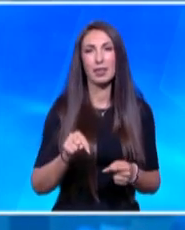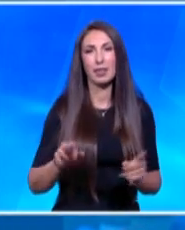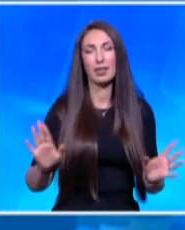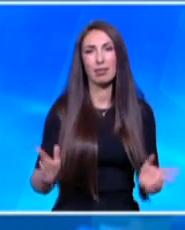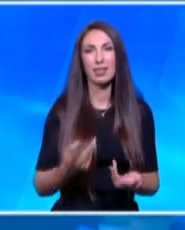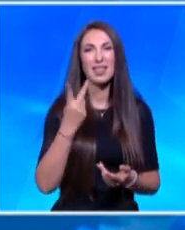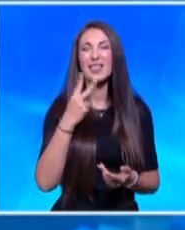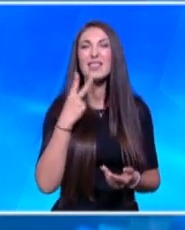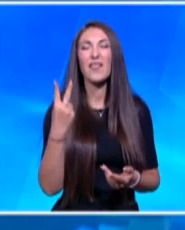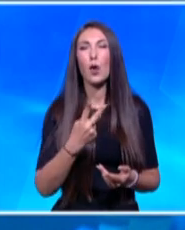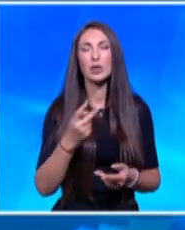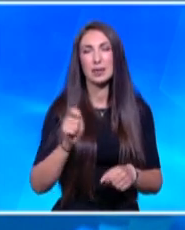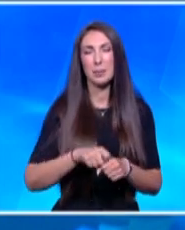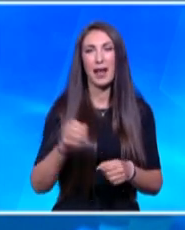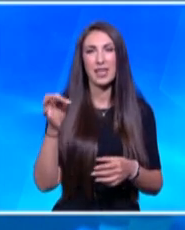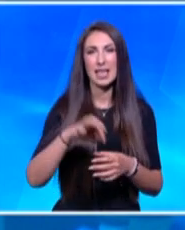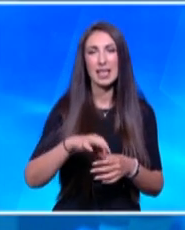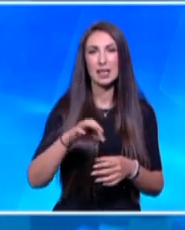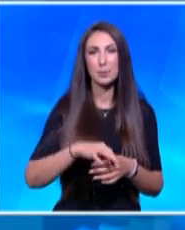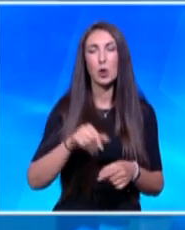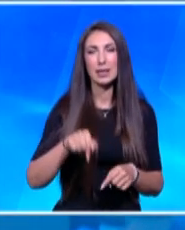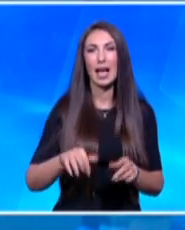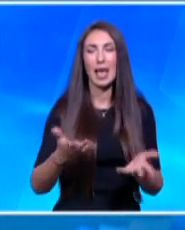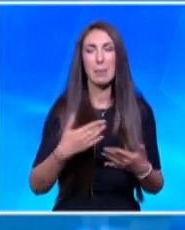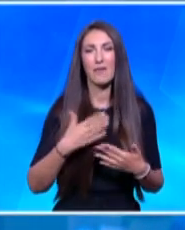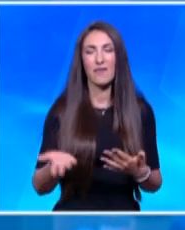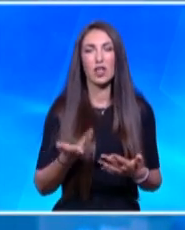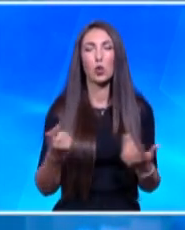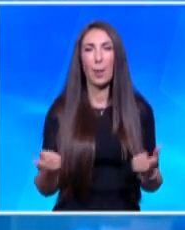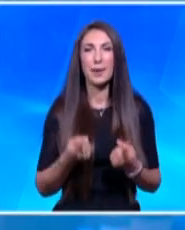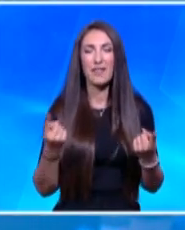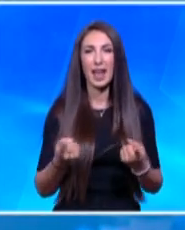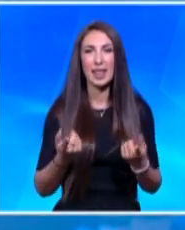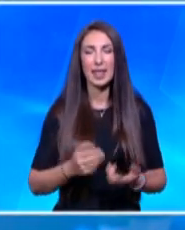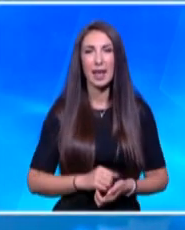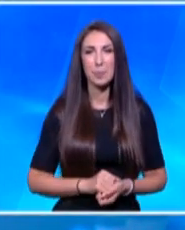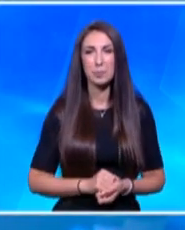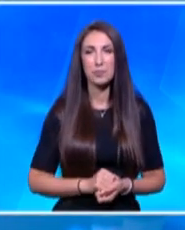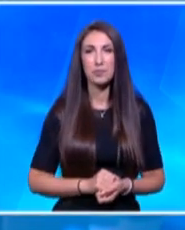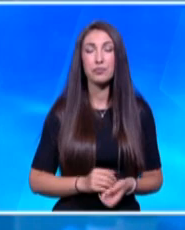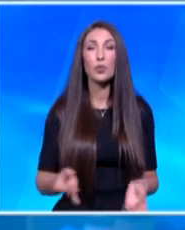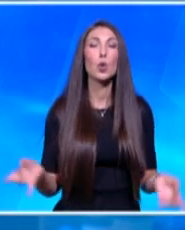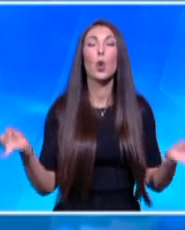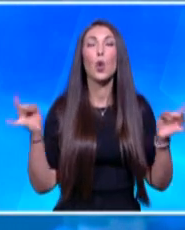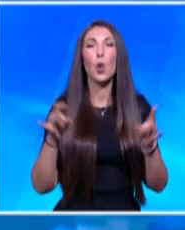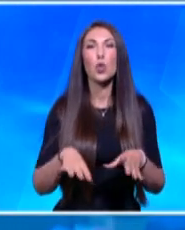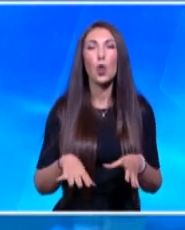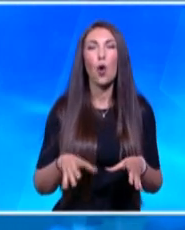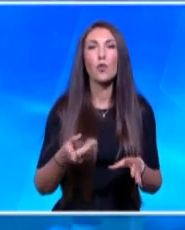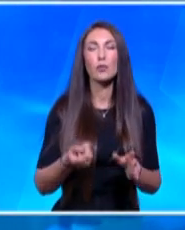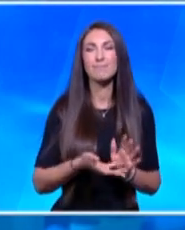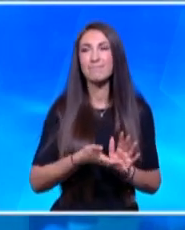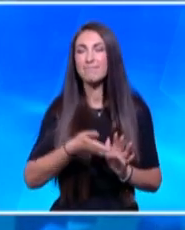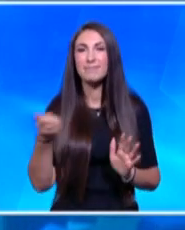тези две години правихме избори и сега имаме някакво управление, е, че отново се